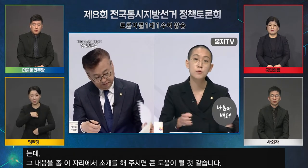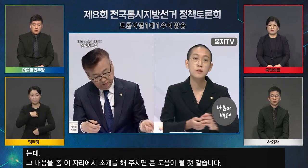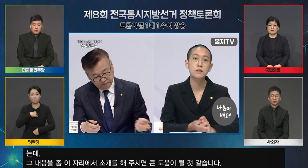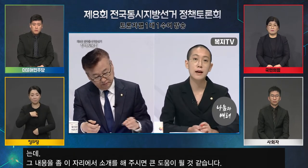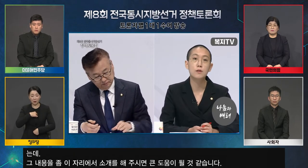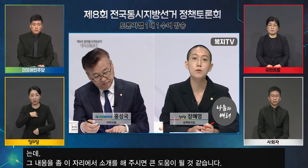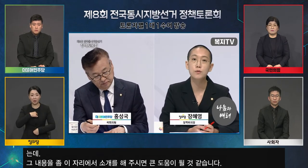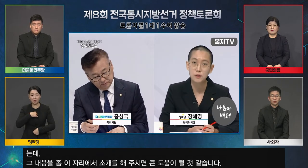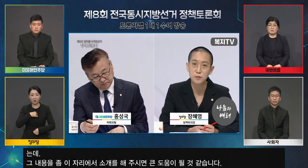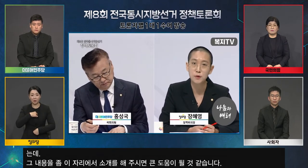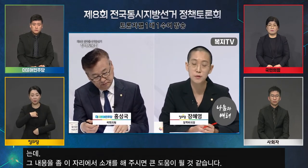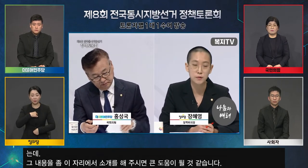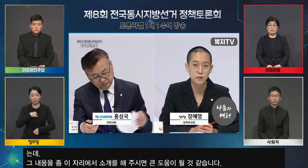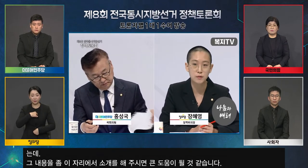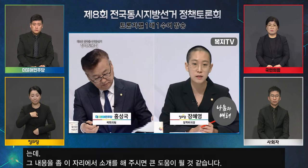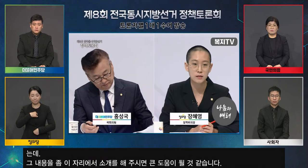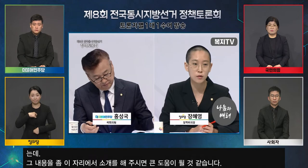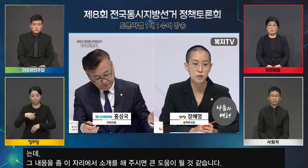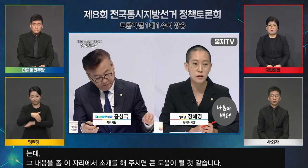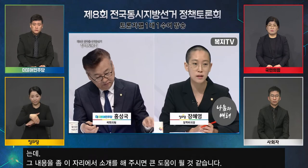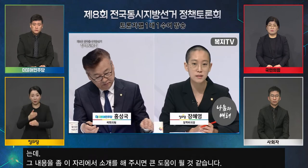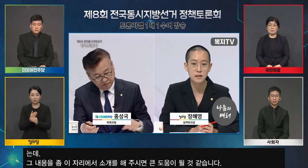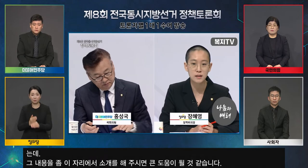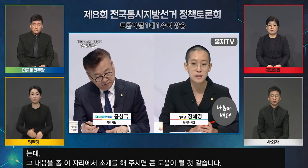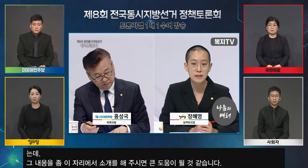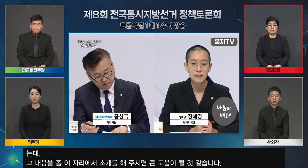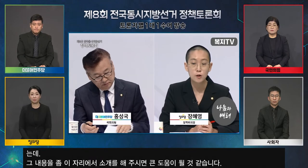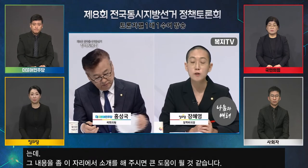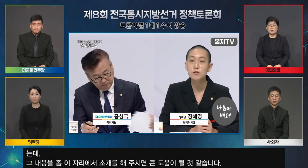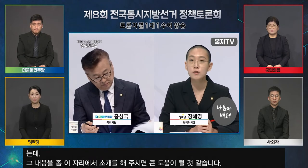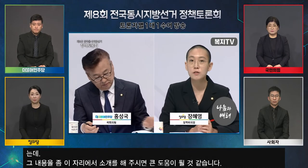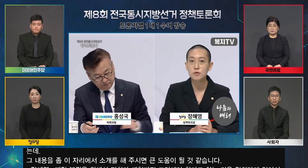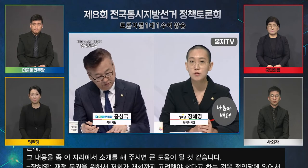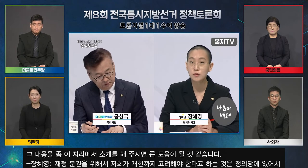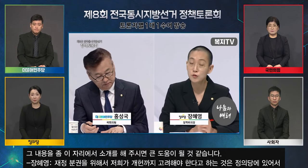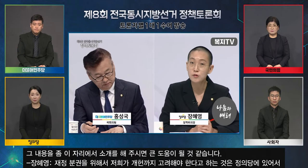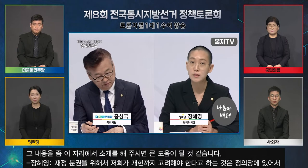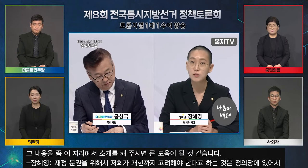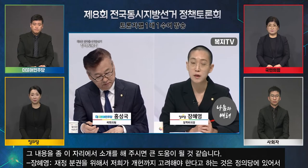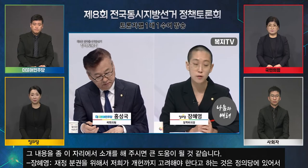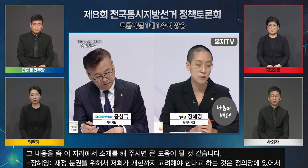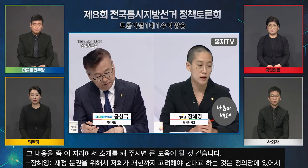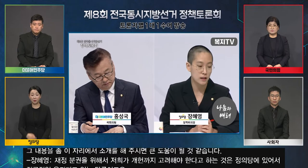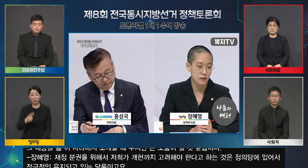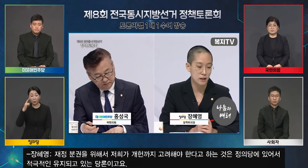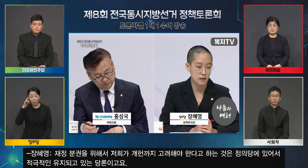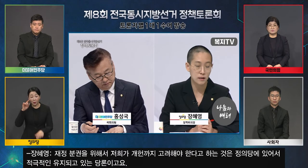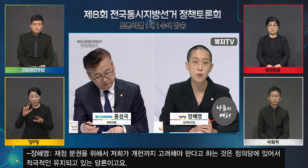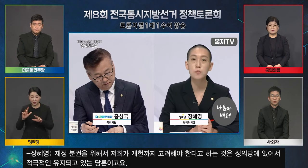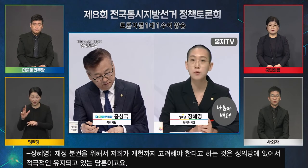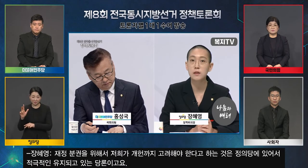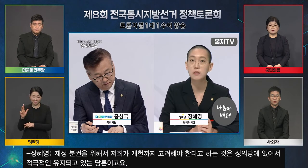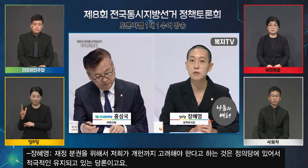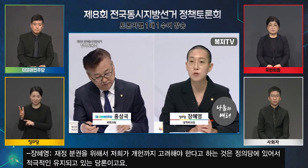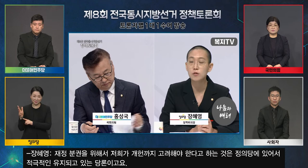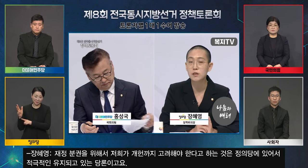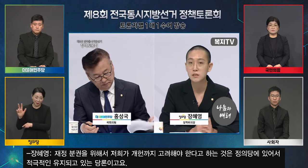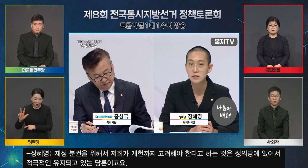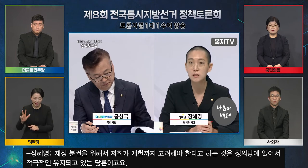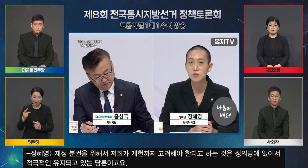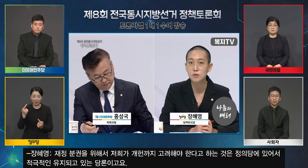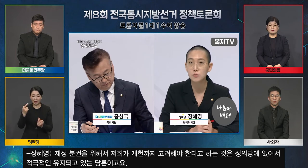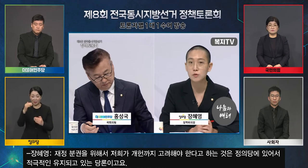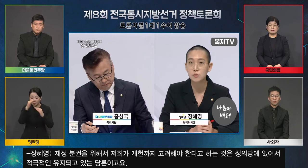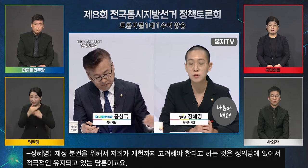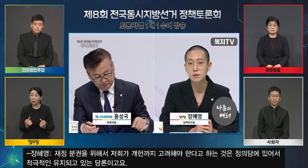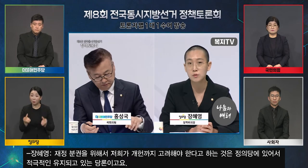유지되고 있는 당론이고요. 그런데 어디까지나 선언적인 수준에서 개헌을 해야 된다는 내용보다는 어떻게